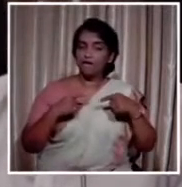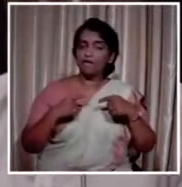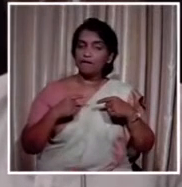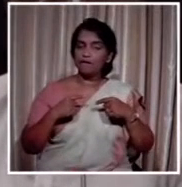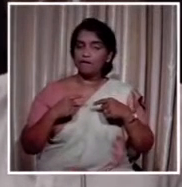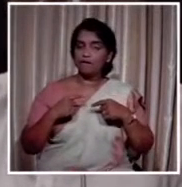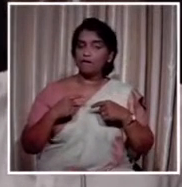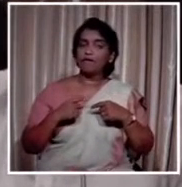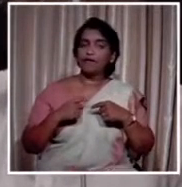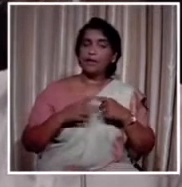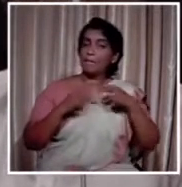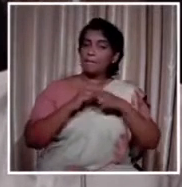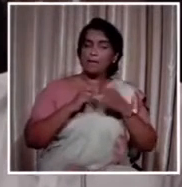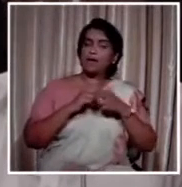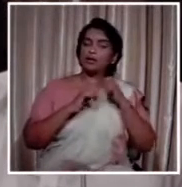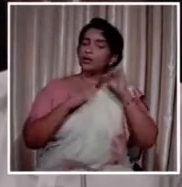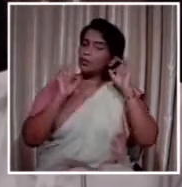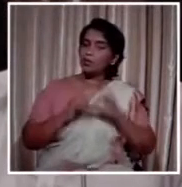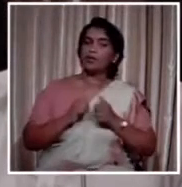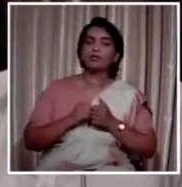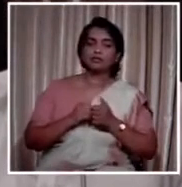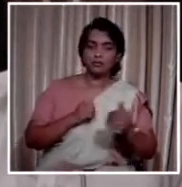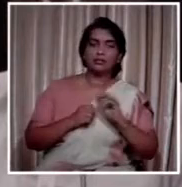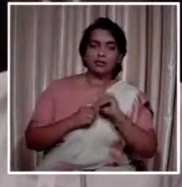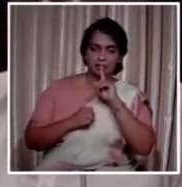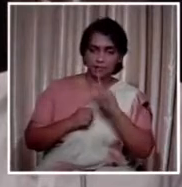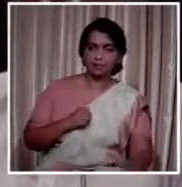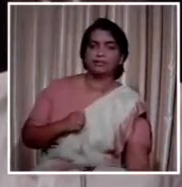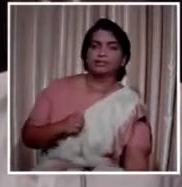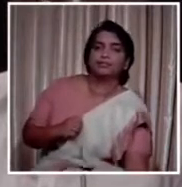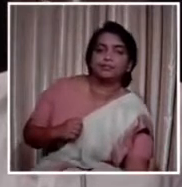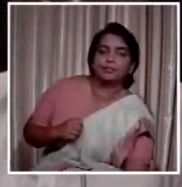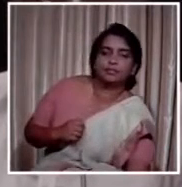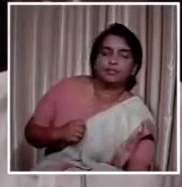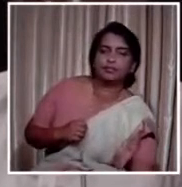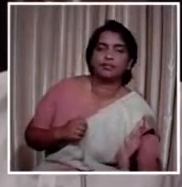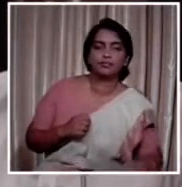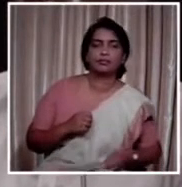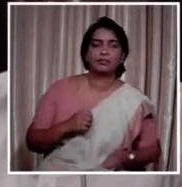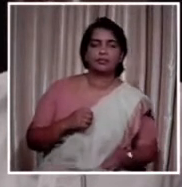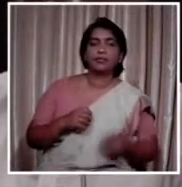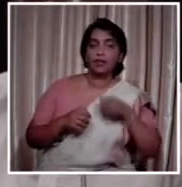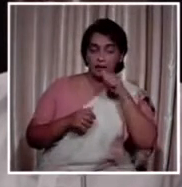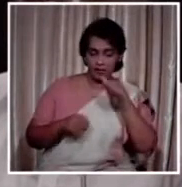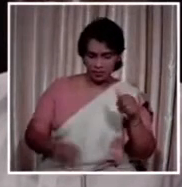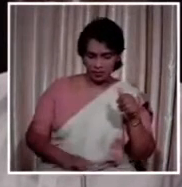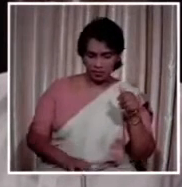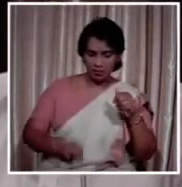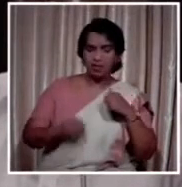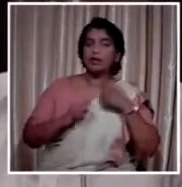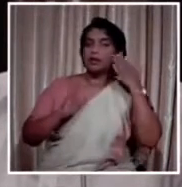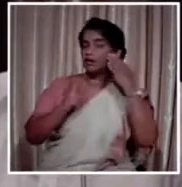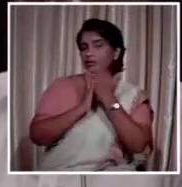மனதார அழைக்கின்றோம். அந்த அழைப்பு இன்று செல்லுபடியாகும் என்பதை நினைவூட்டுகின்றேன். நாட்டில் நிலவும் நெருக்கடியை